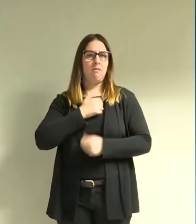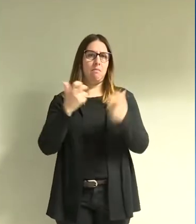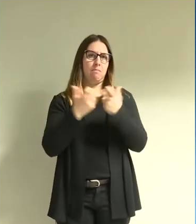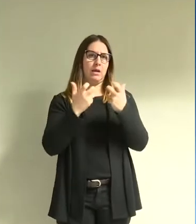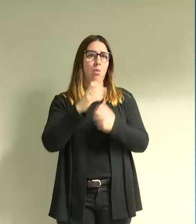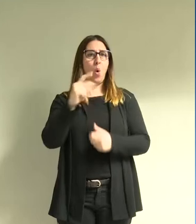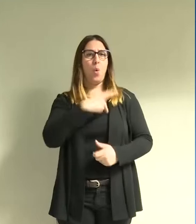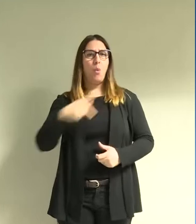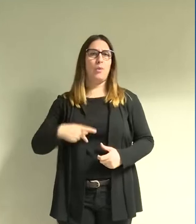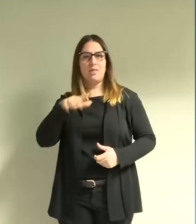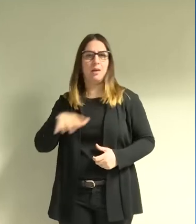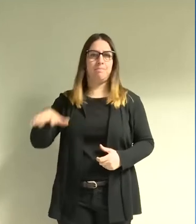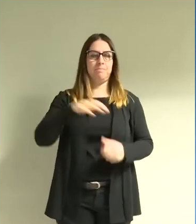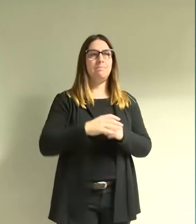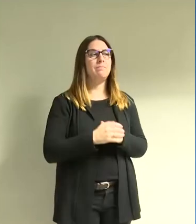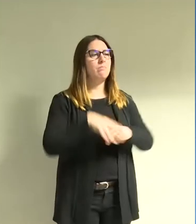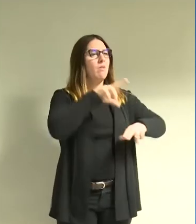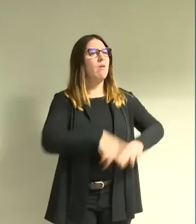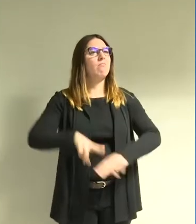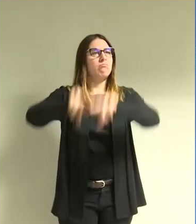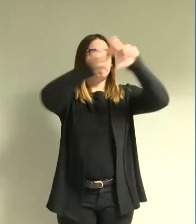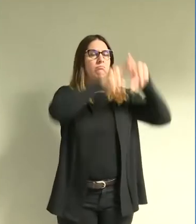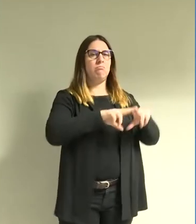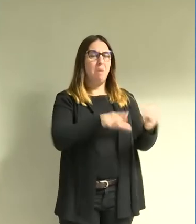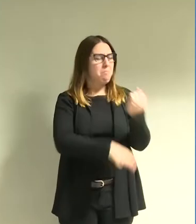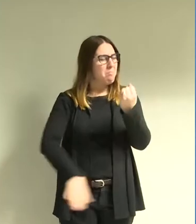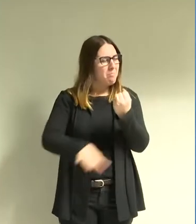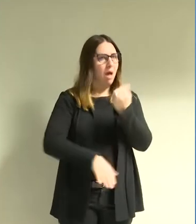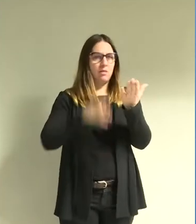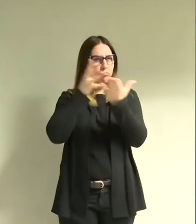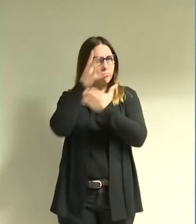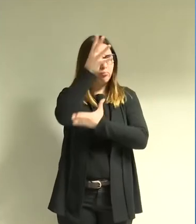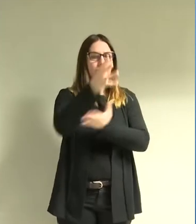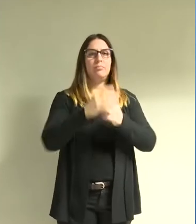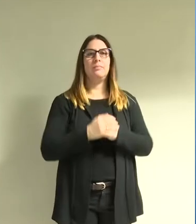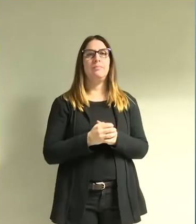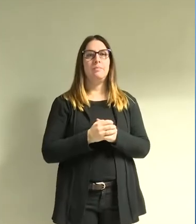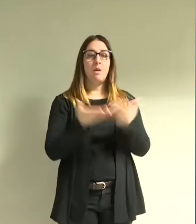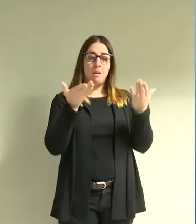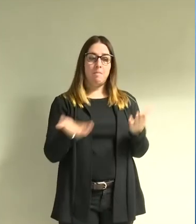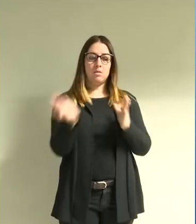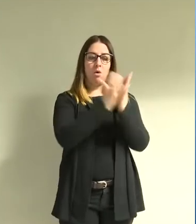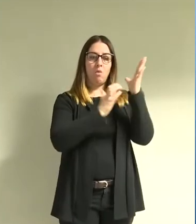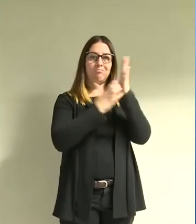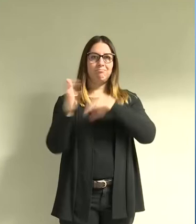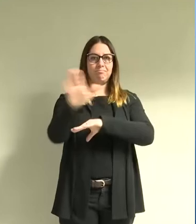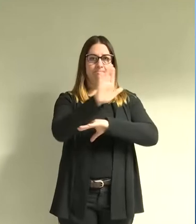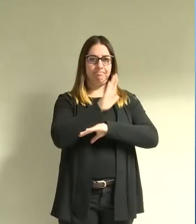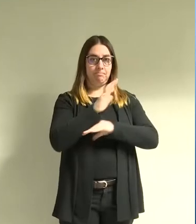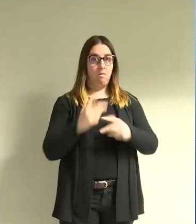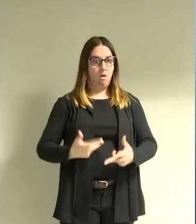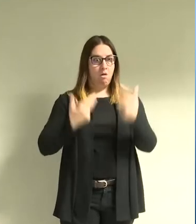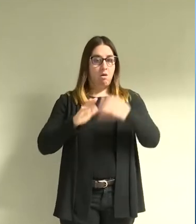copropriétés ces rénovations sont la pierre angulaire du projet la délibération que je vous présente aujourd'hui on est une étape